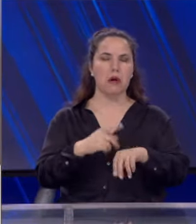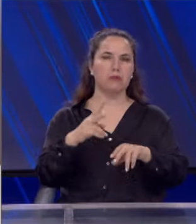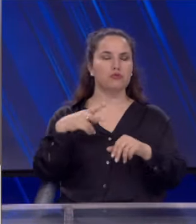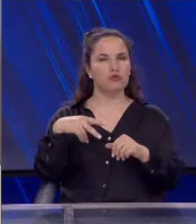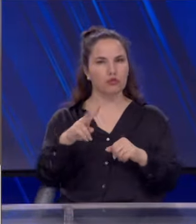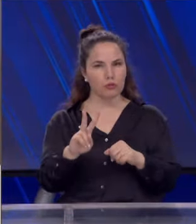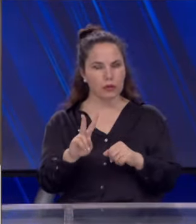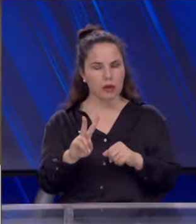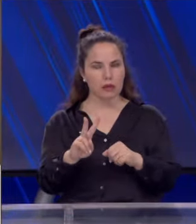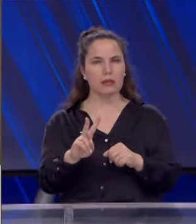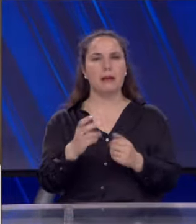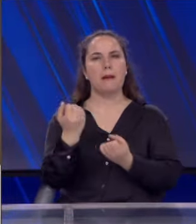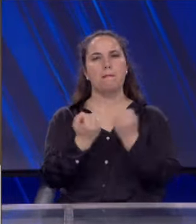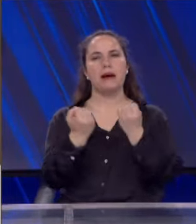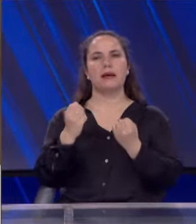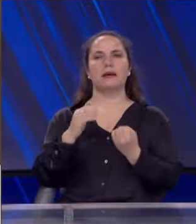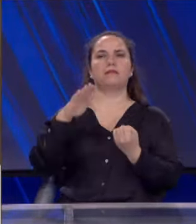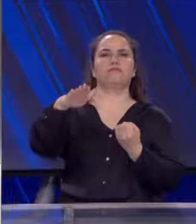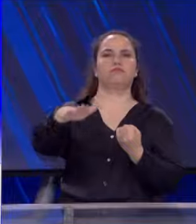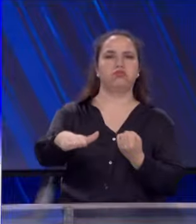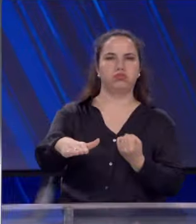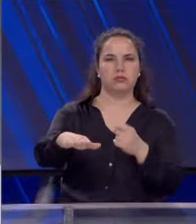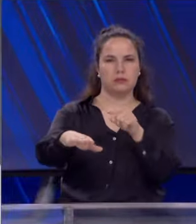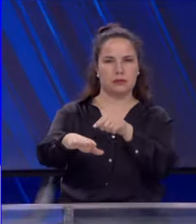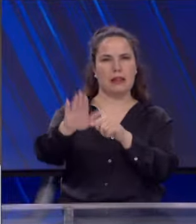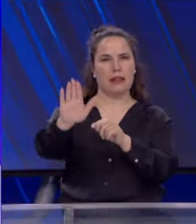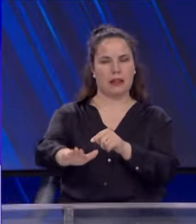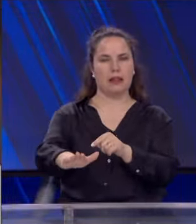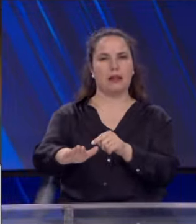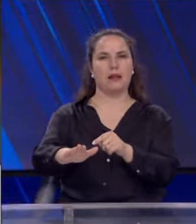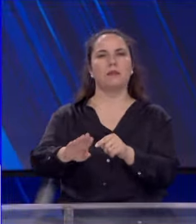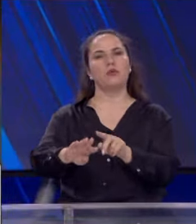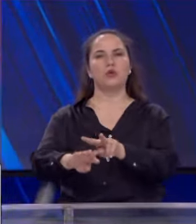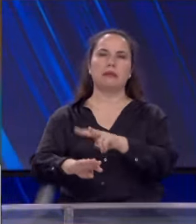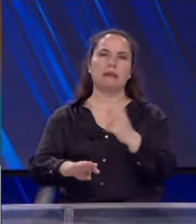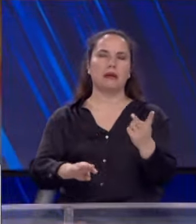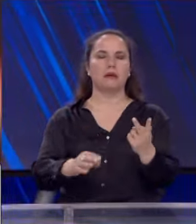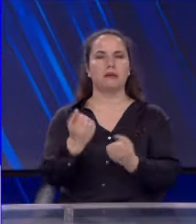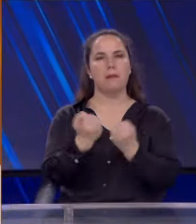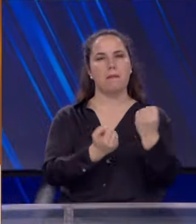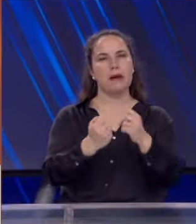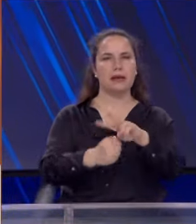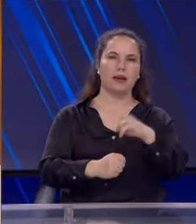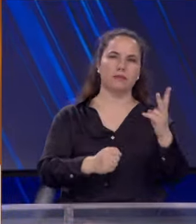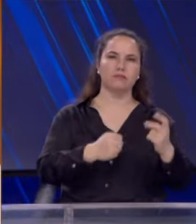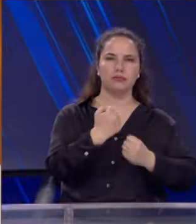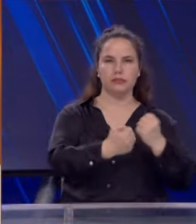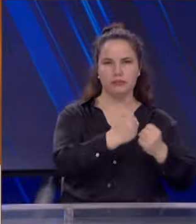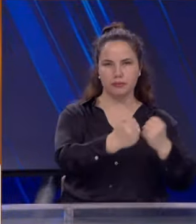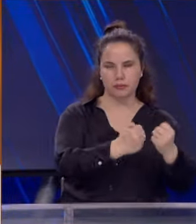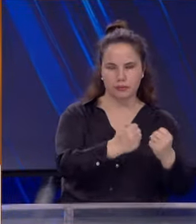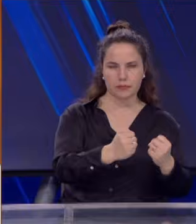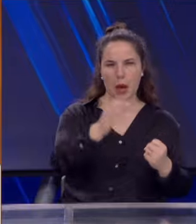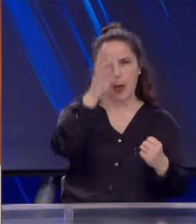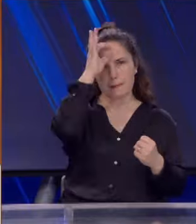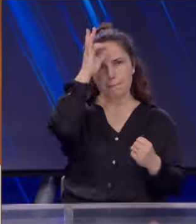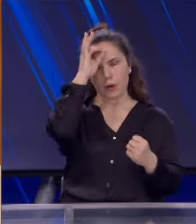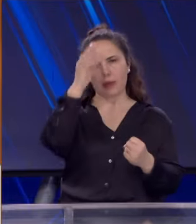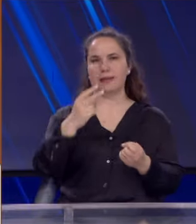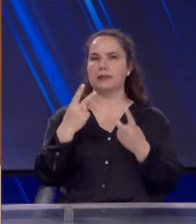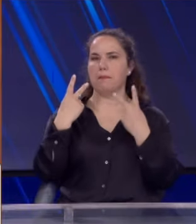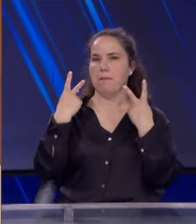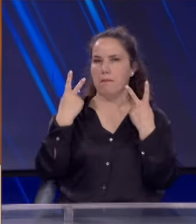rrugicë dytësore dhe autori po tentonte që të largohej në drejtim të një rrethi tjetër me qëllim shitjen e makinës. Por në momentin që ka